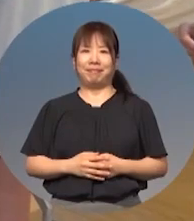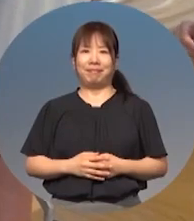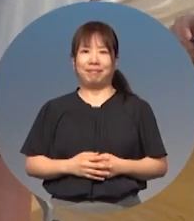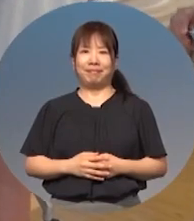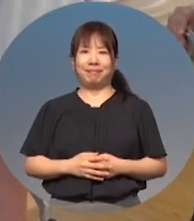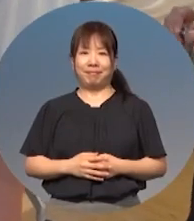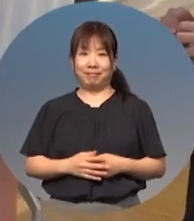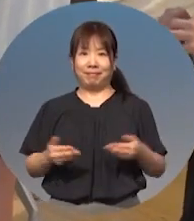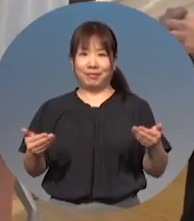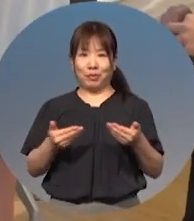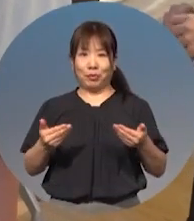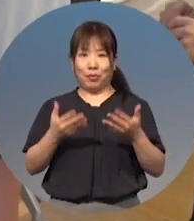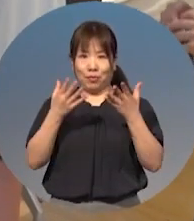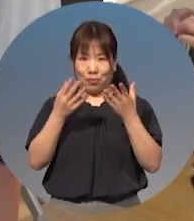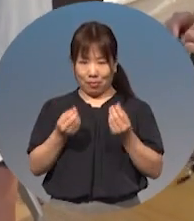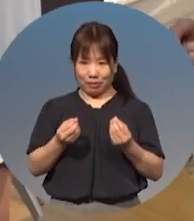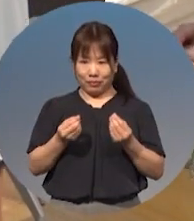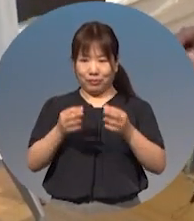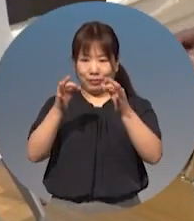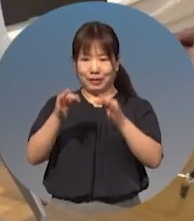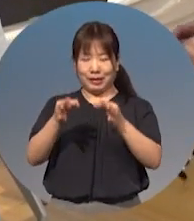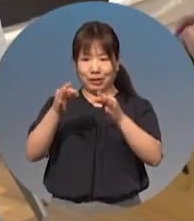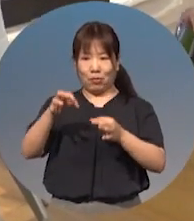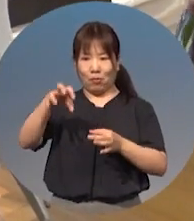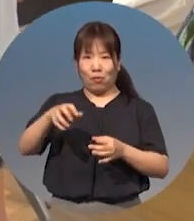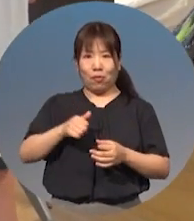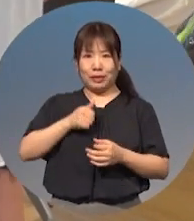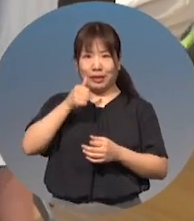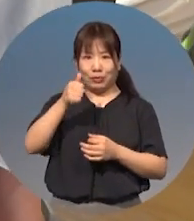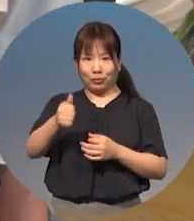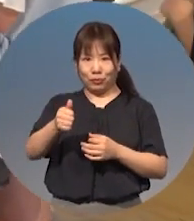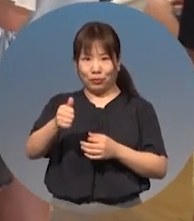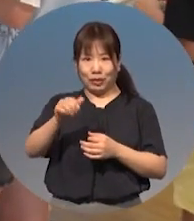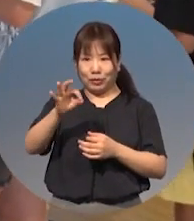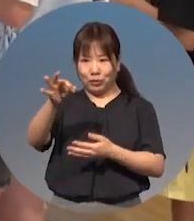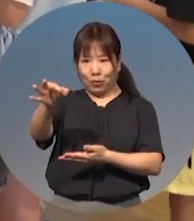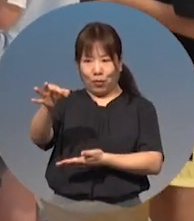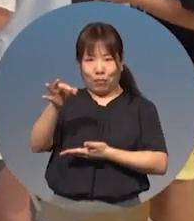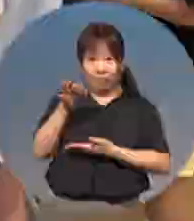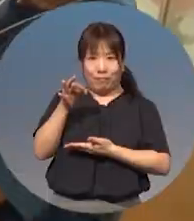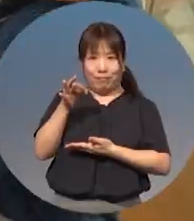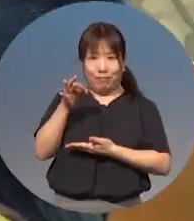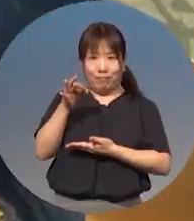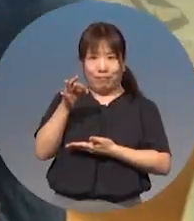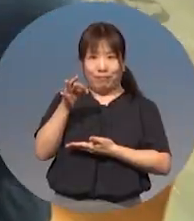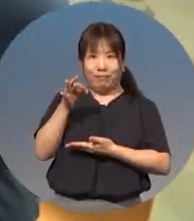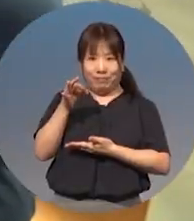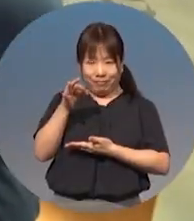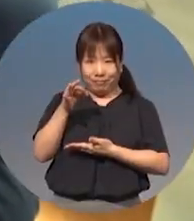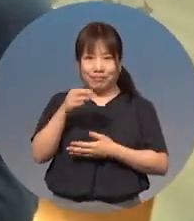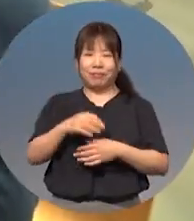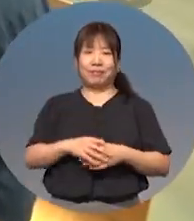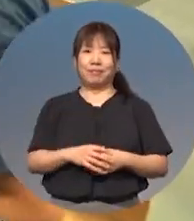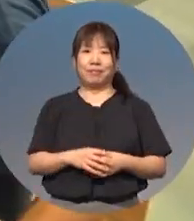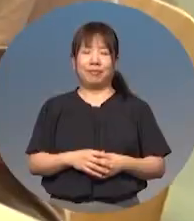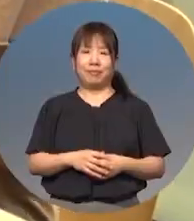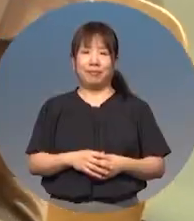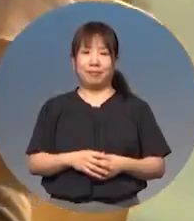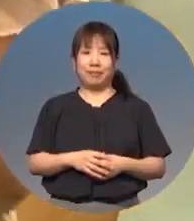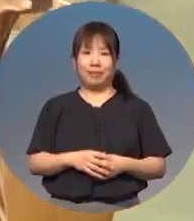地元を終えると銀行へ向かい給料を受け取ることができます200ボルトでした